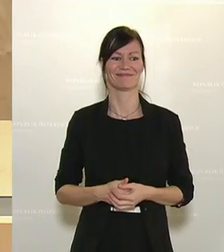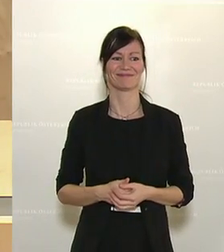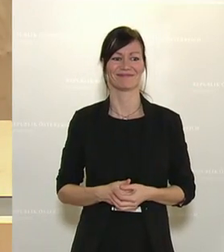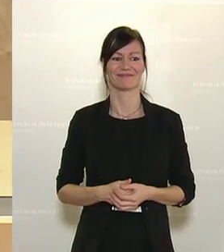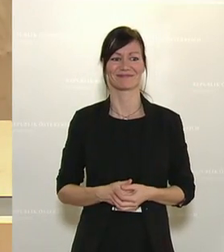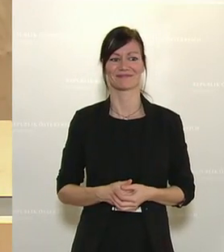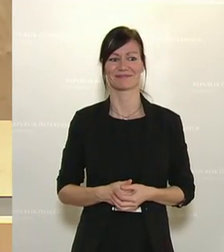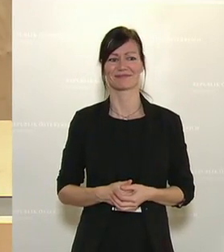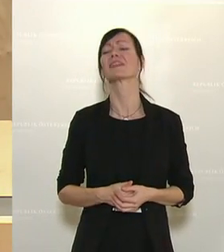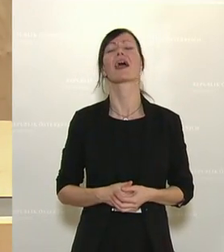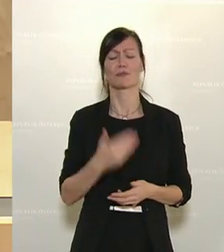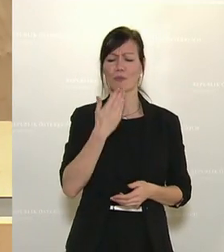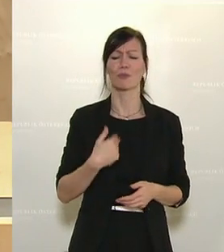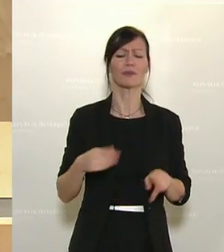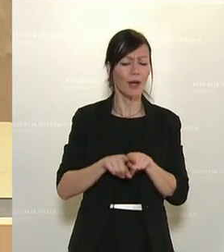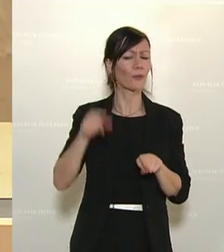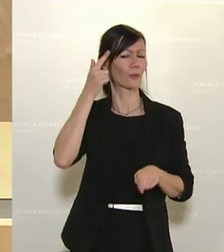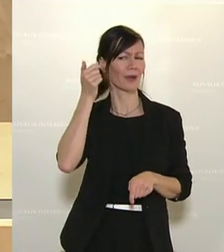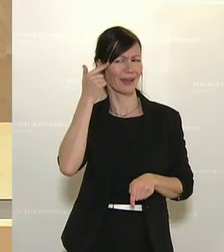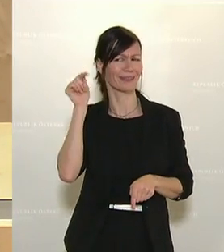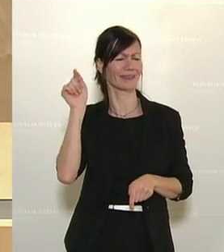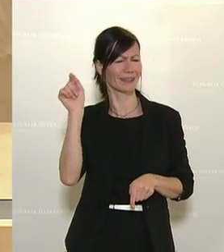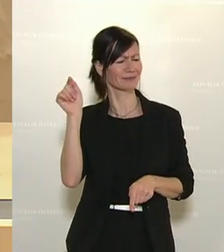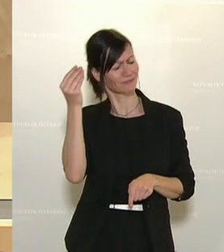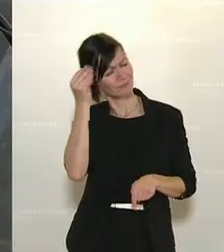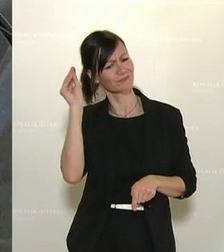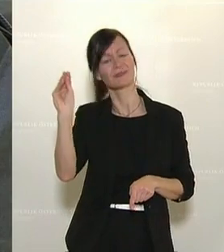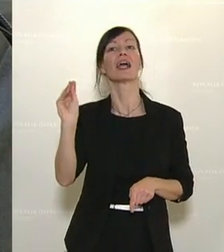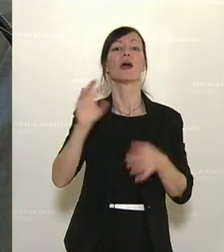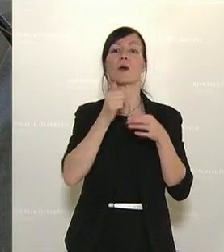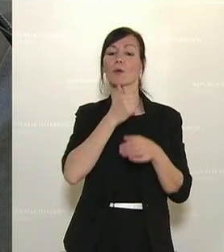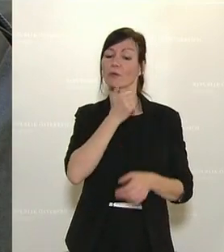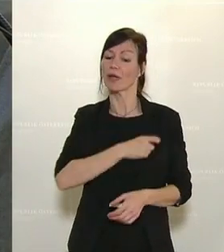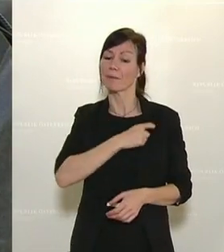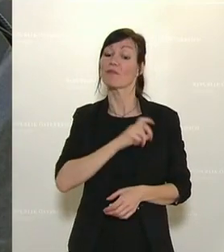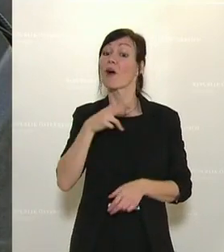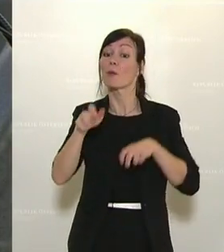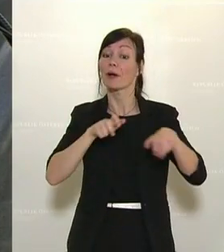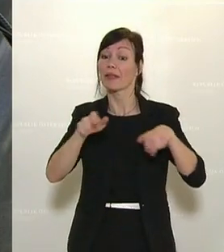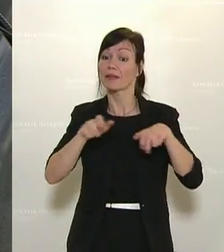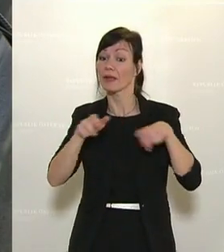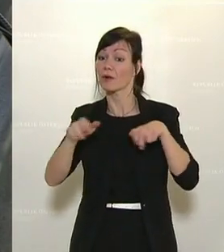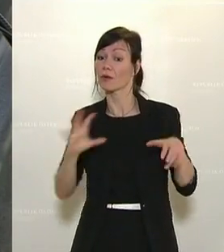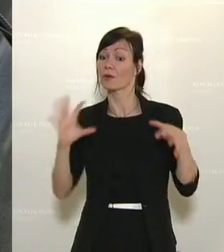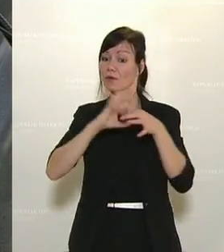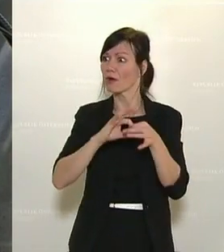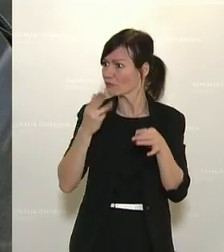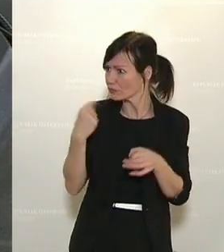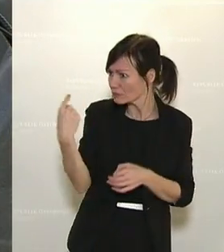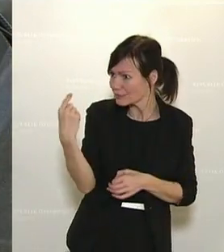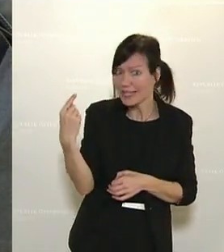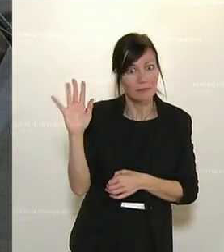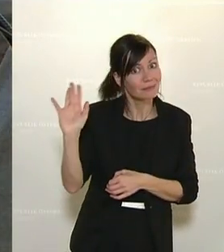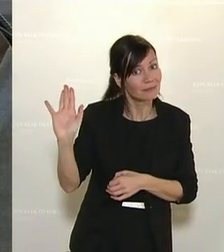Und ich darf auch daran erinnern, warum wir Grüne überhaupt Teil dieser Regierung sind. Nämlich, weil Sie die Letzte in die Luft gesprengt